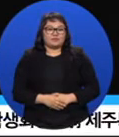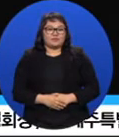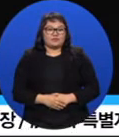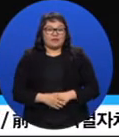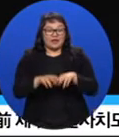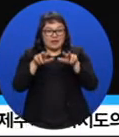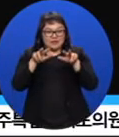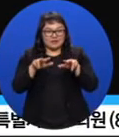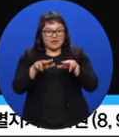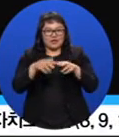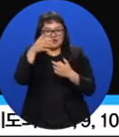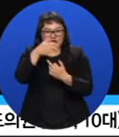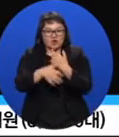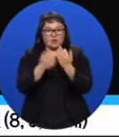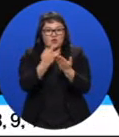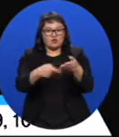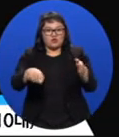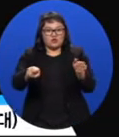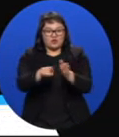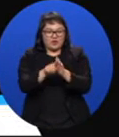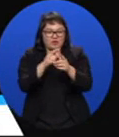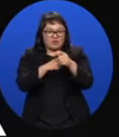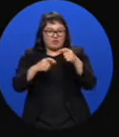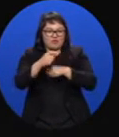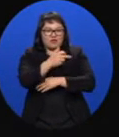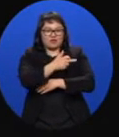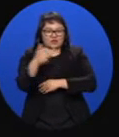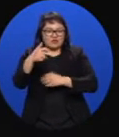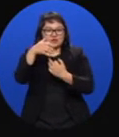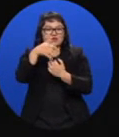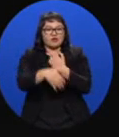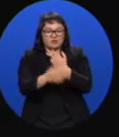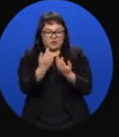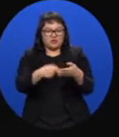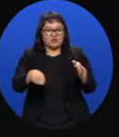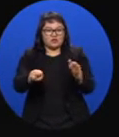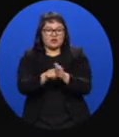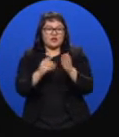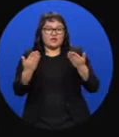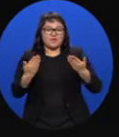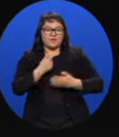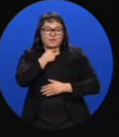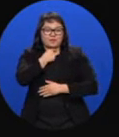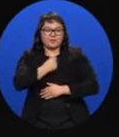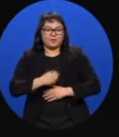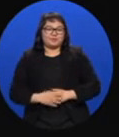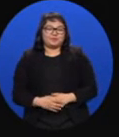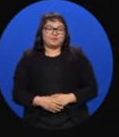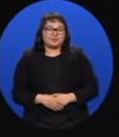이제 서귀포를 위해, 더 큰 서귀포를 위해 일하고 싶습니다.